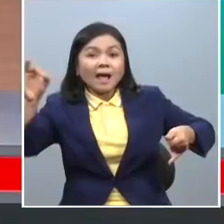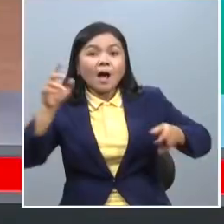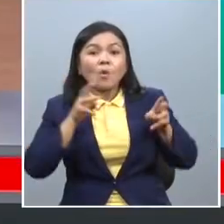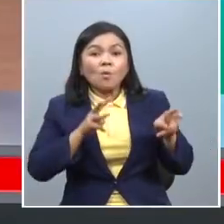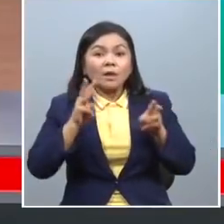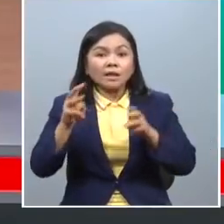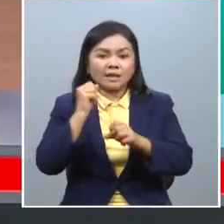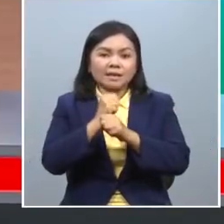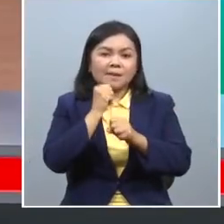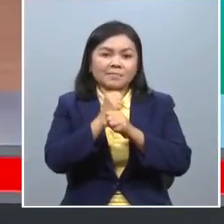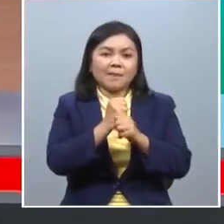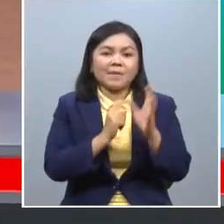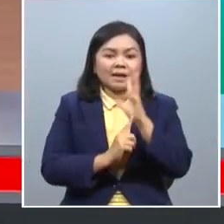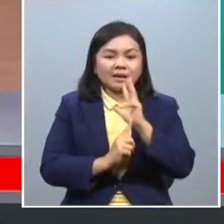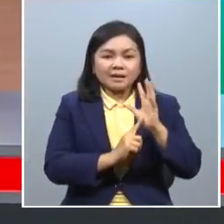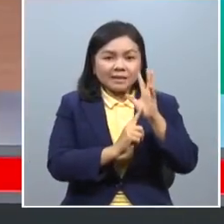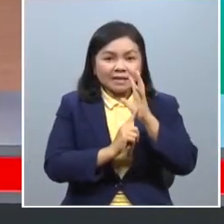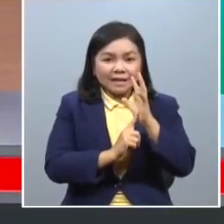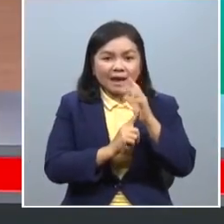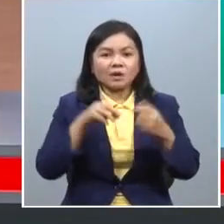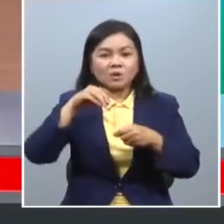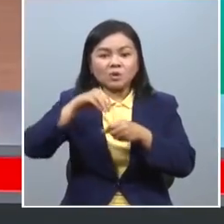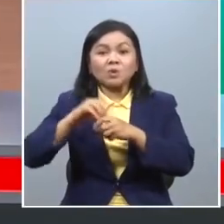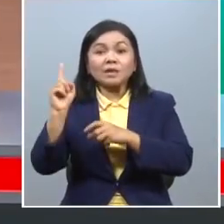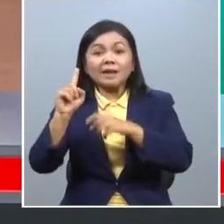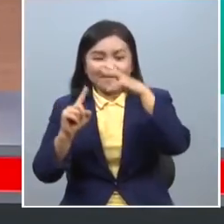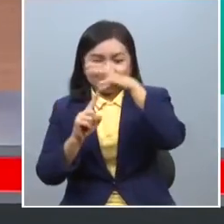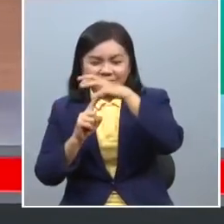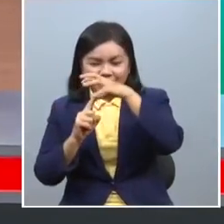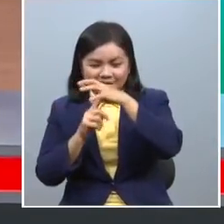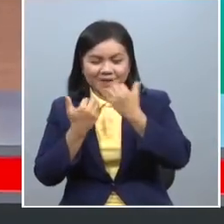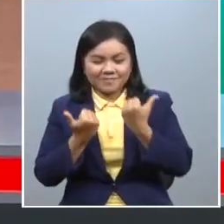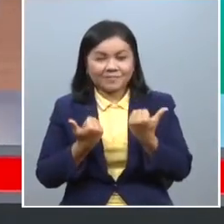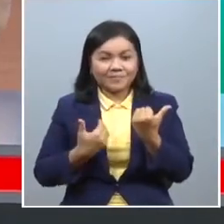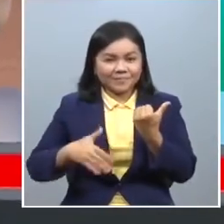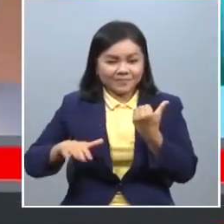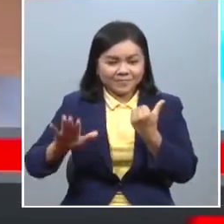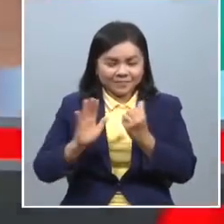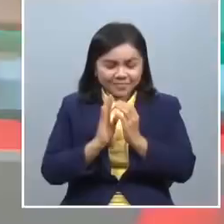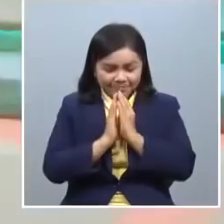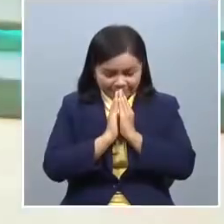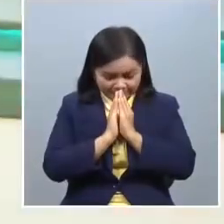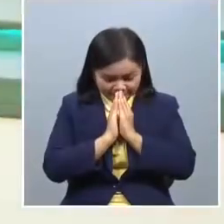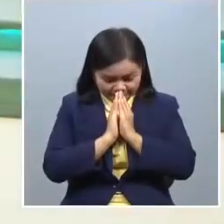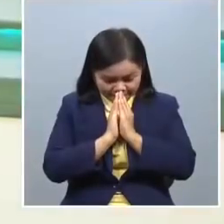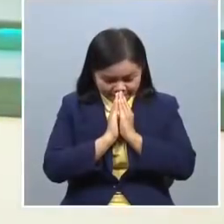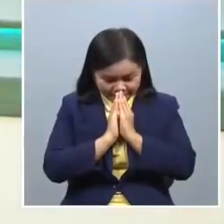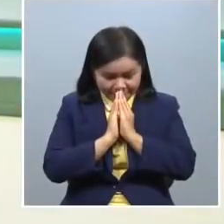รรษาที่สวนนงนุชพัทยาค่ะเราสองคนลาไปก่อนนะคะสวัสดีค่ะ สวัสดีค่ะ